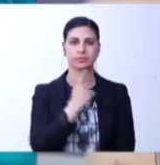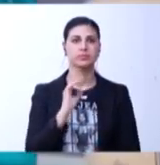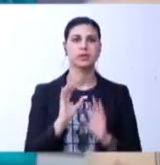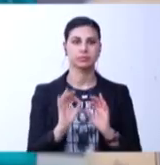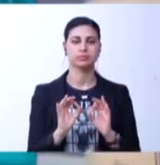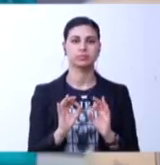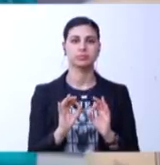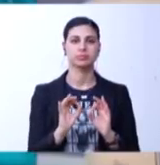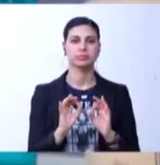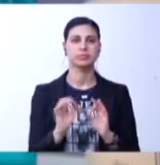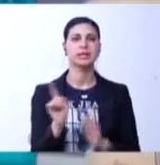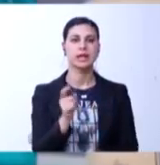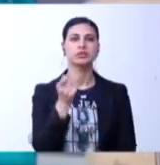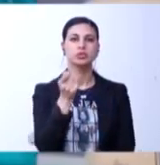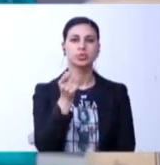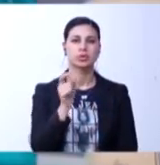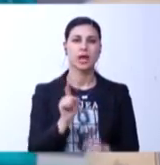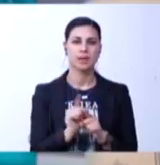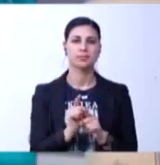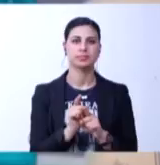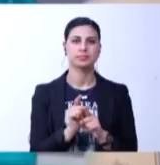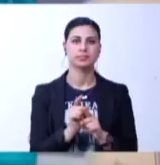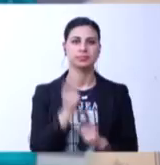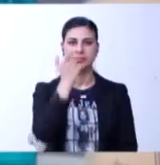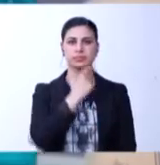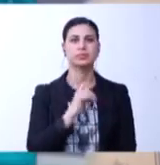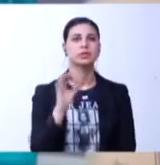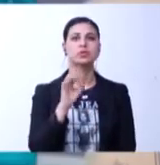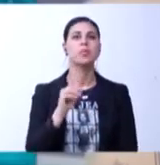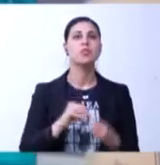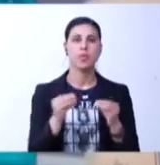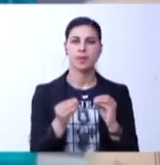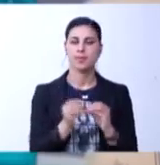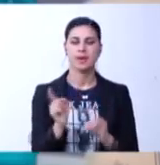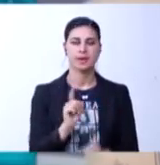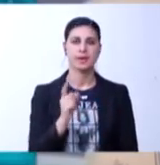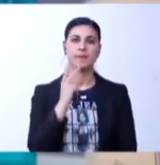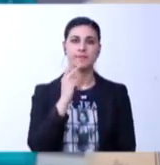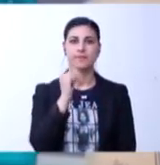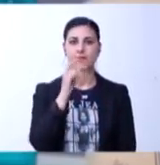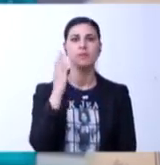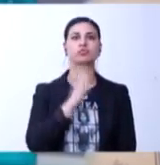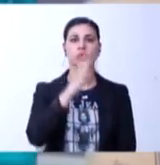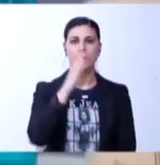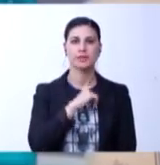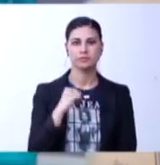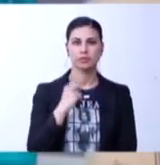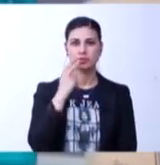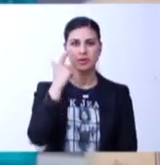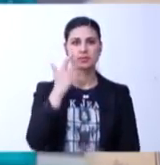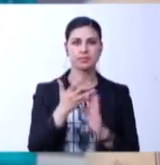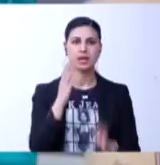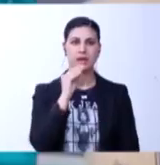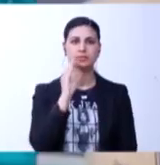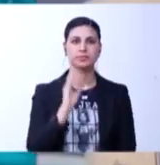რომ რაღაცა მინიმალური არის იმის ნიშანი, რომ თანკბელო არის სწორი, რაც ერთი შეხედვით შეუძლია მშობელს და თვითონ პაციენტი